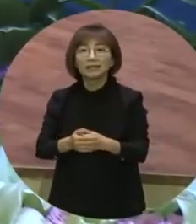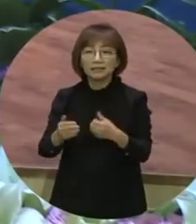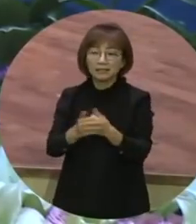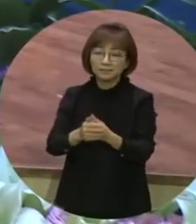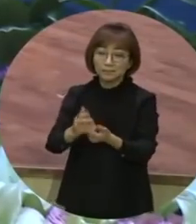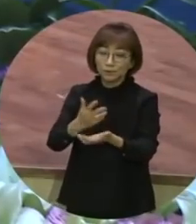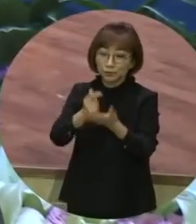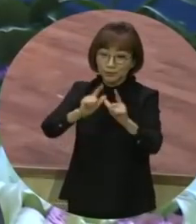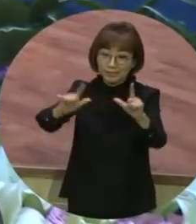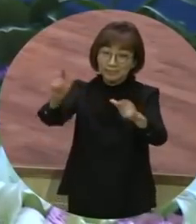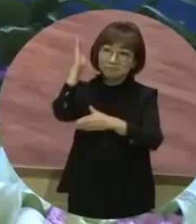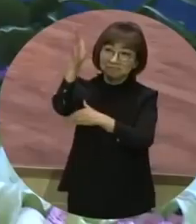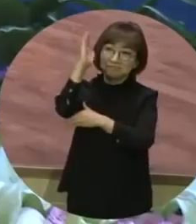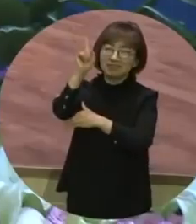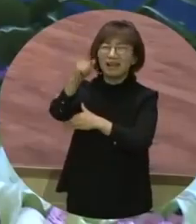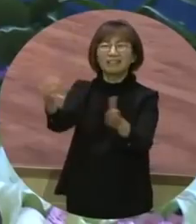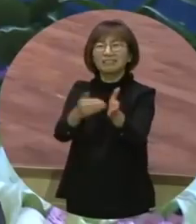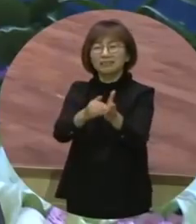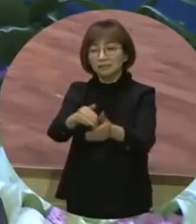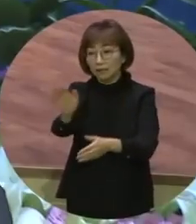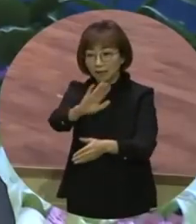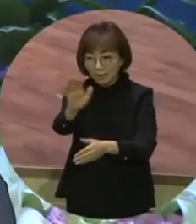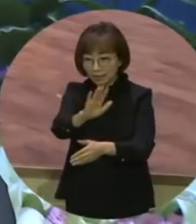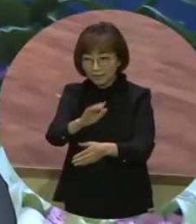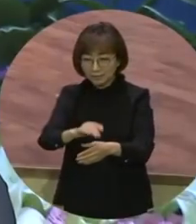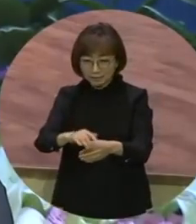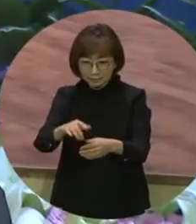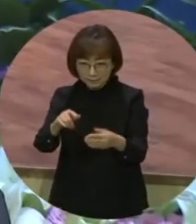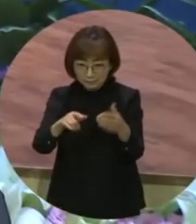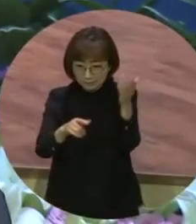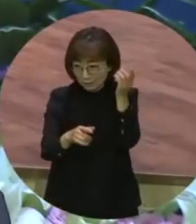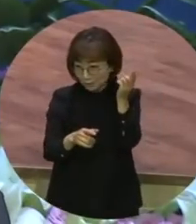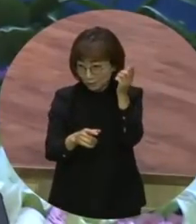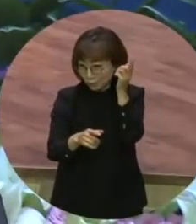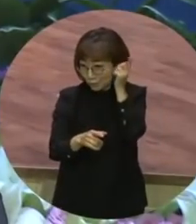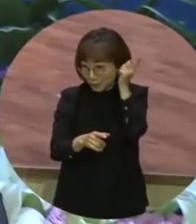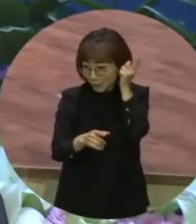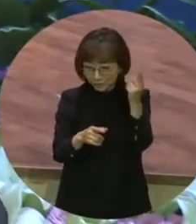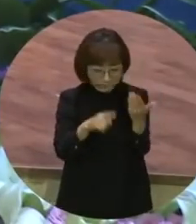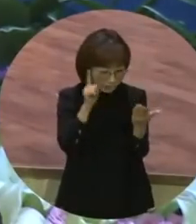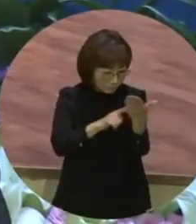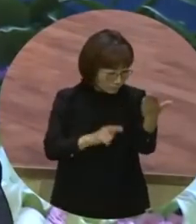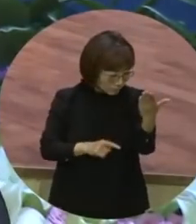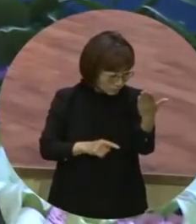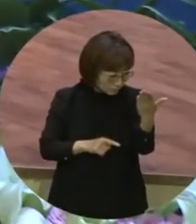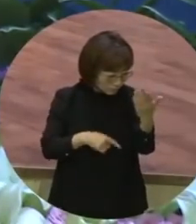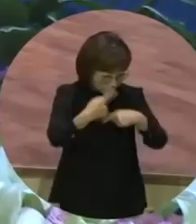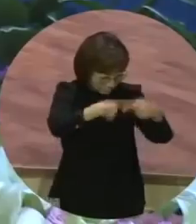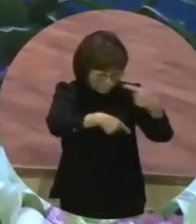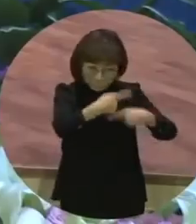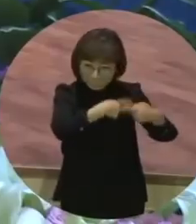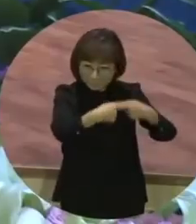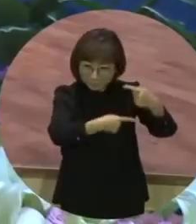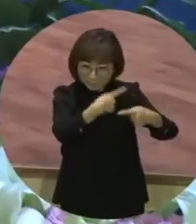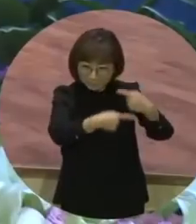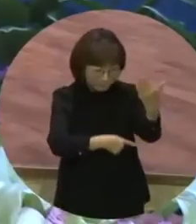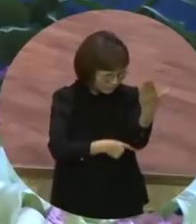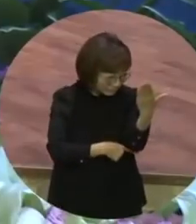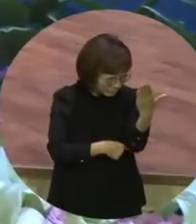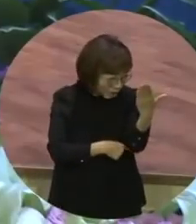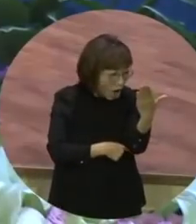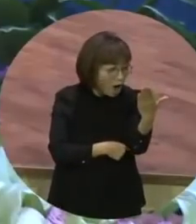말고 계속 평소 때 시간만 하면 핸드폰 틀어가지고 들어가서 들으시기 바랍니다. 우리는 들어야 돼요. 우리 체질이 그래요.